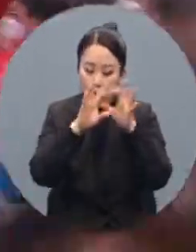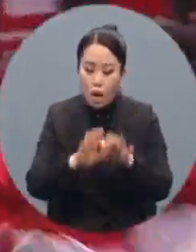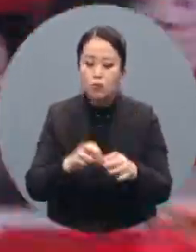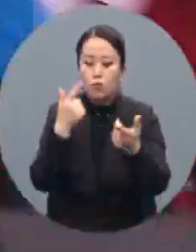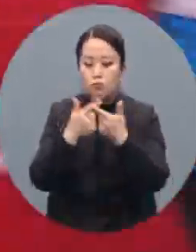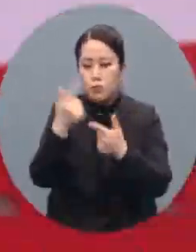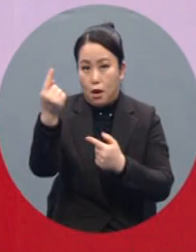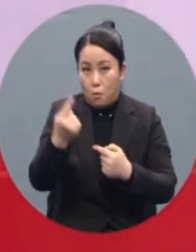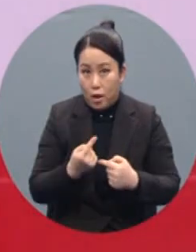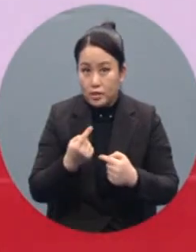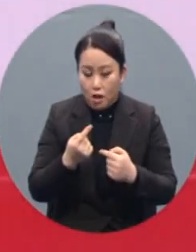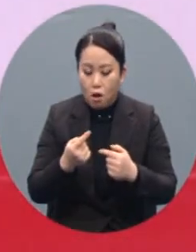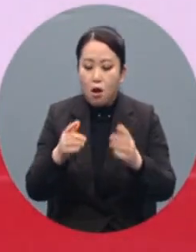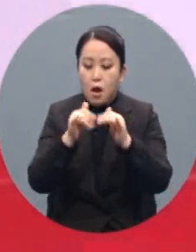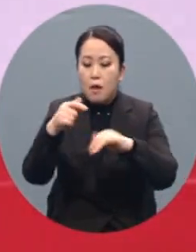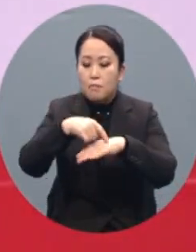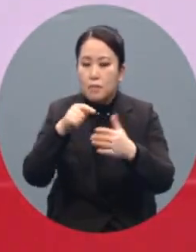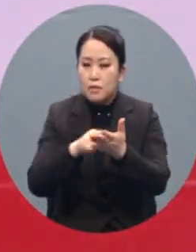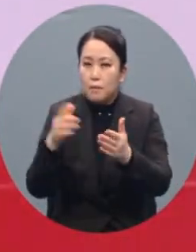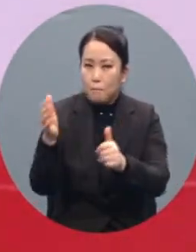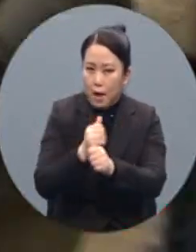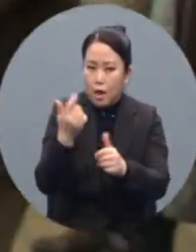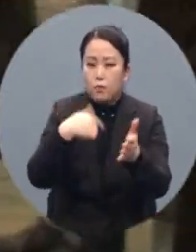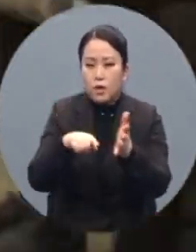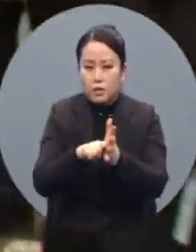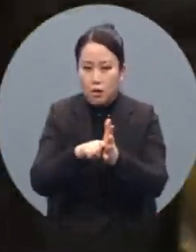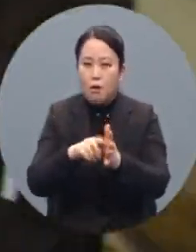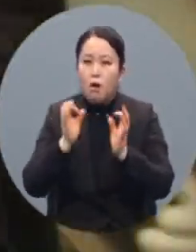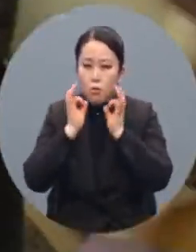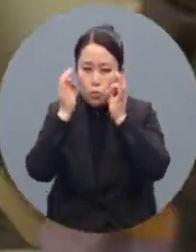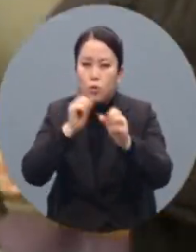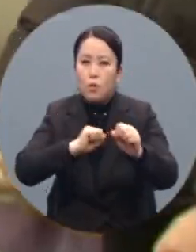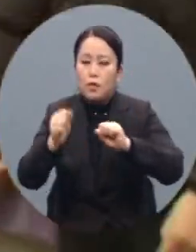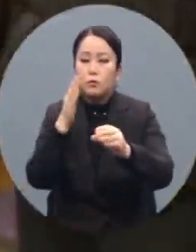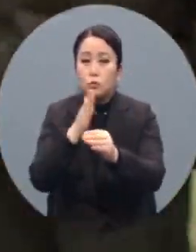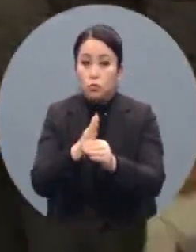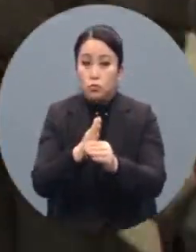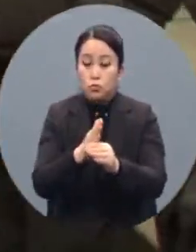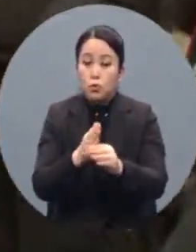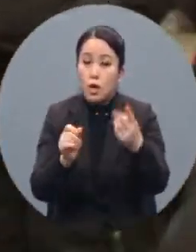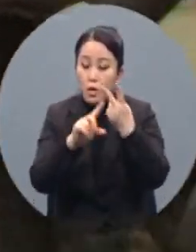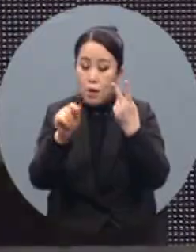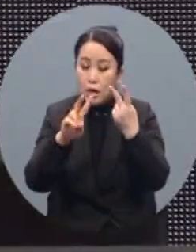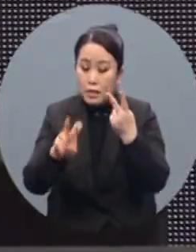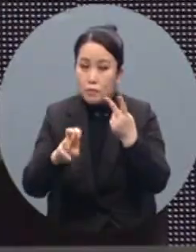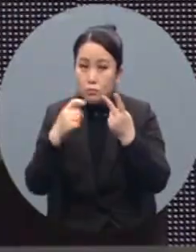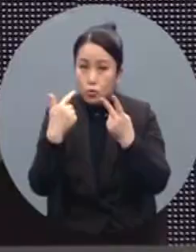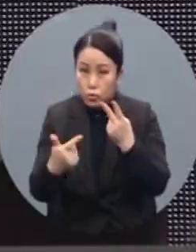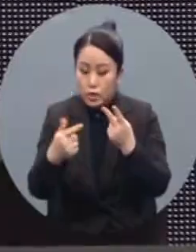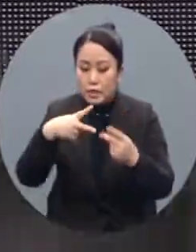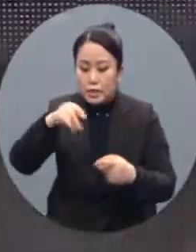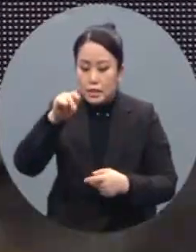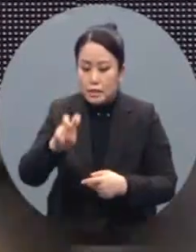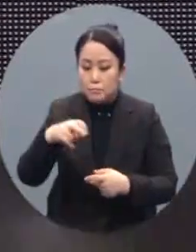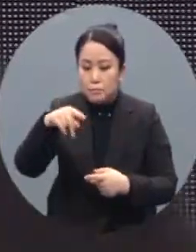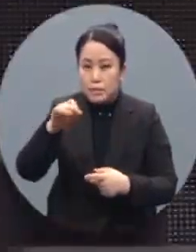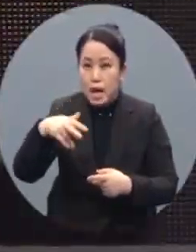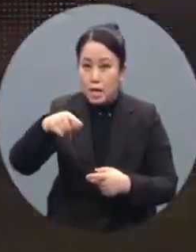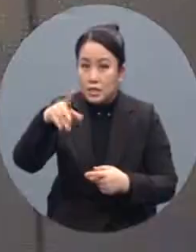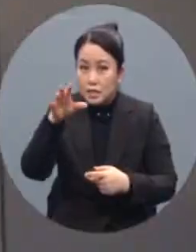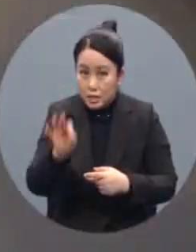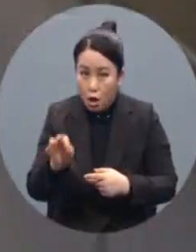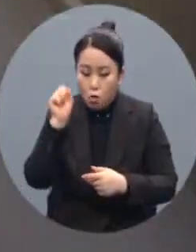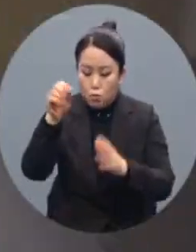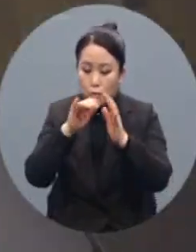방문해 민심 확보 경쟁을 벌이고 있습니다. 오는 26일 심상정 후보가 부산을 찾는 등